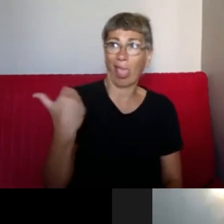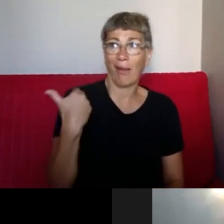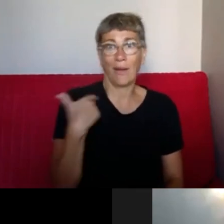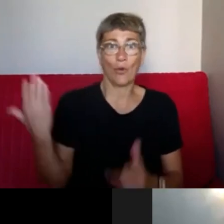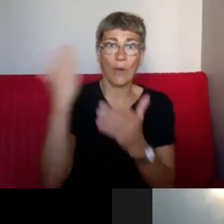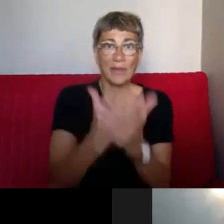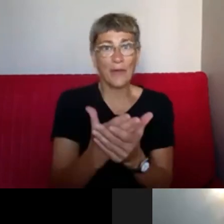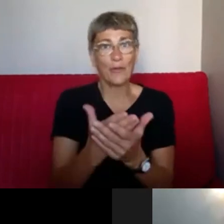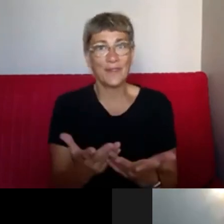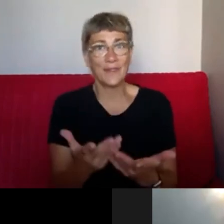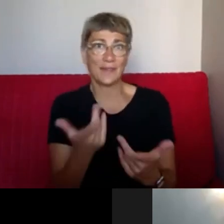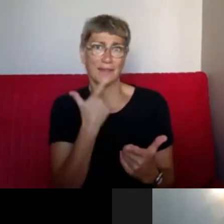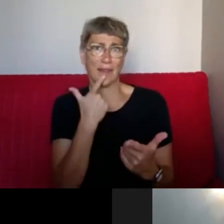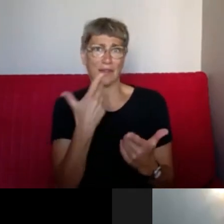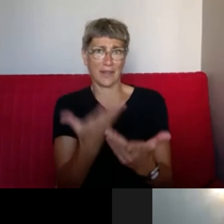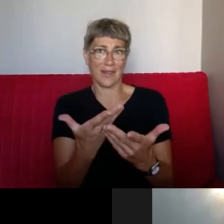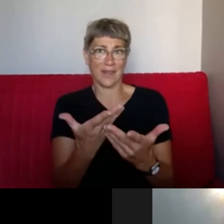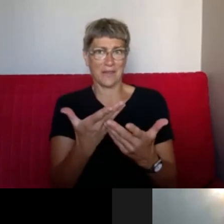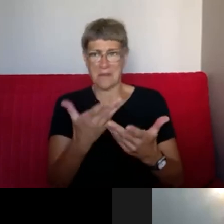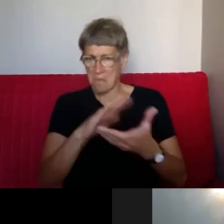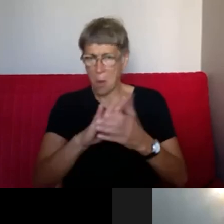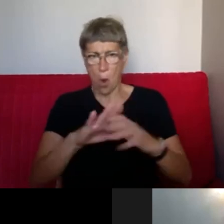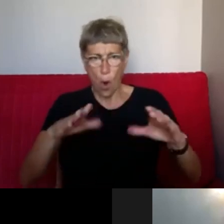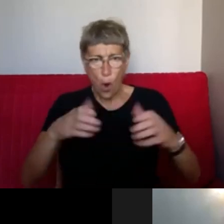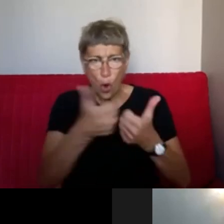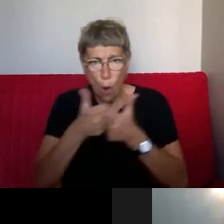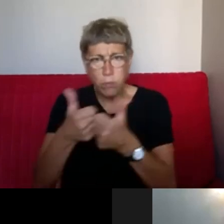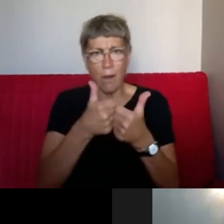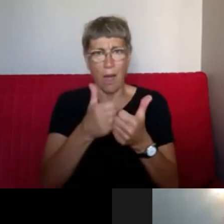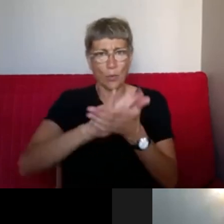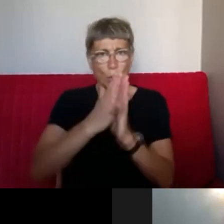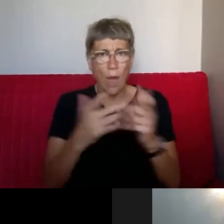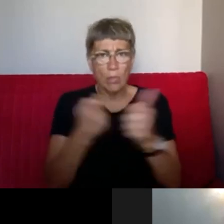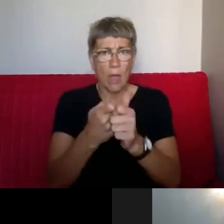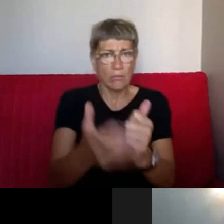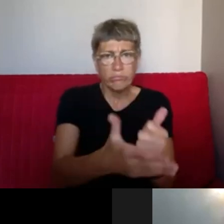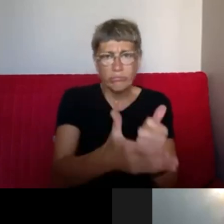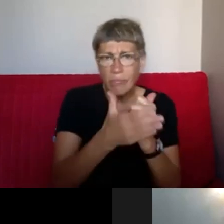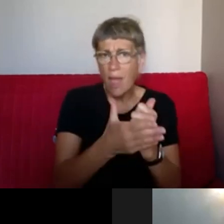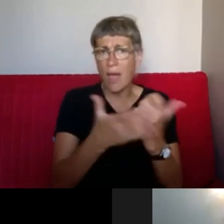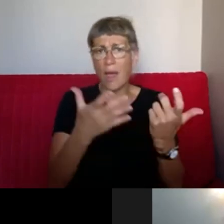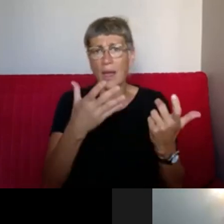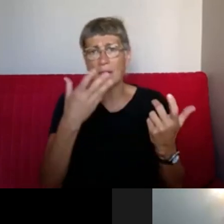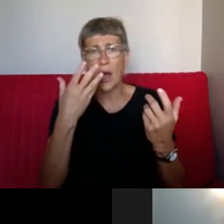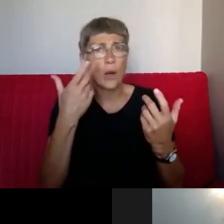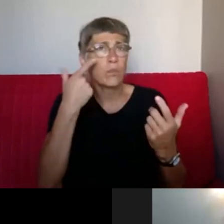que ces gens sont corporate et ces gens ont beaucoup à apporter à n'importe quelle organisation qui veut dupliquer